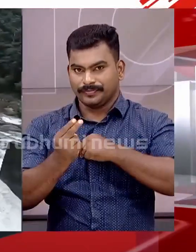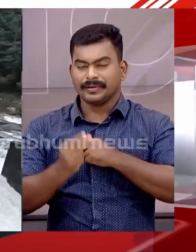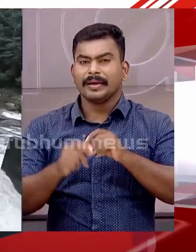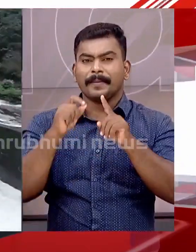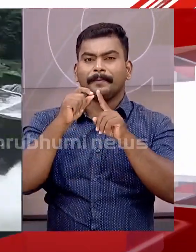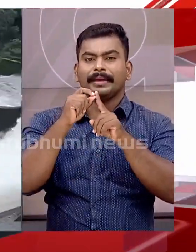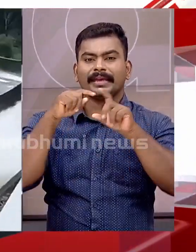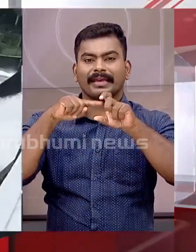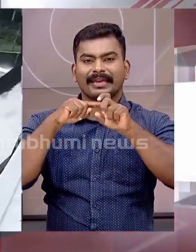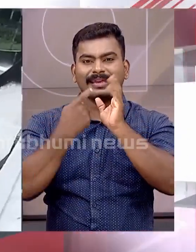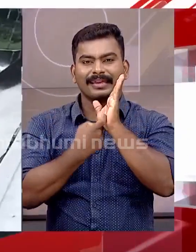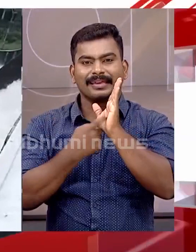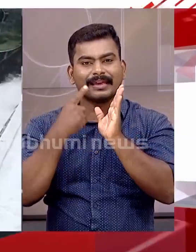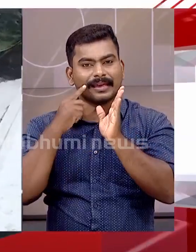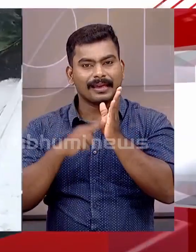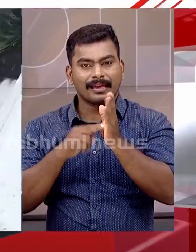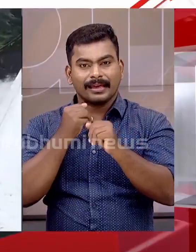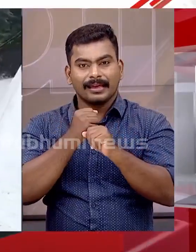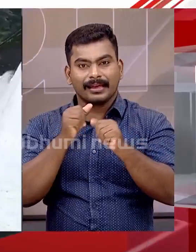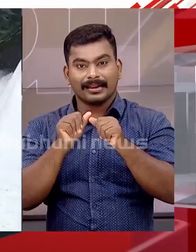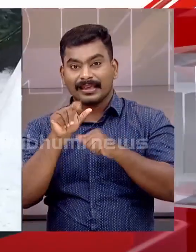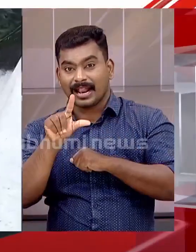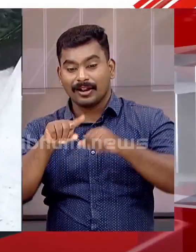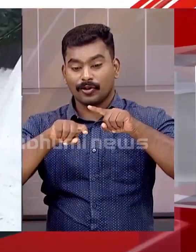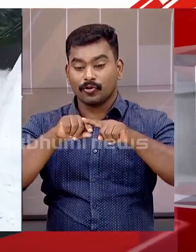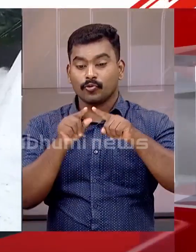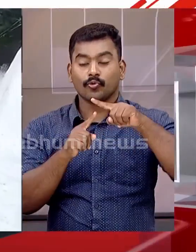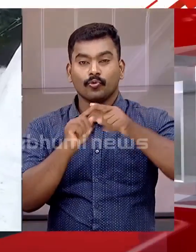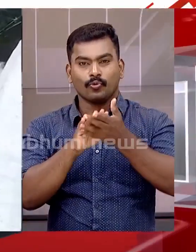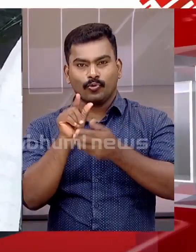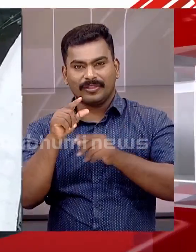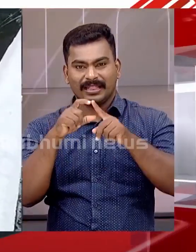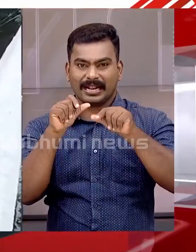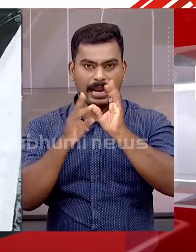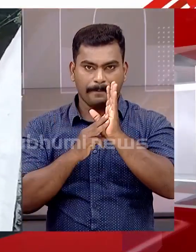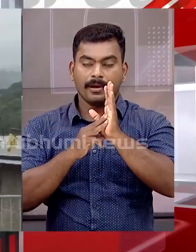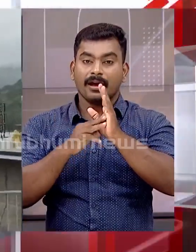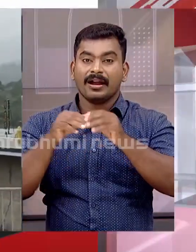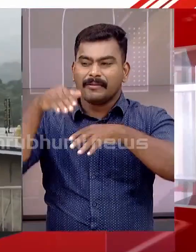നൽകും. ലിഷോയ്, കൂടുതൽ ഷട്ടറുകൾ കൂടുതൽ ഉയർത്തിയിരിക്കുകയാണല്ലോ, എന്തെല്ലാം അറിയിപ്പുകളാണ് ജനങ്ങൾക്ക് നൽകിയിരിക്കുന്നത്?